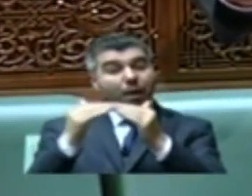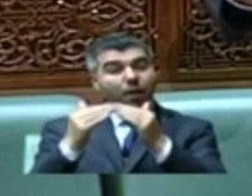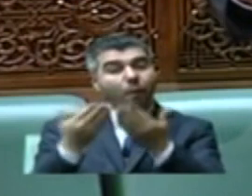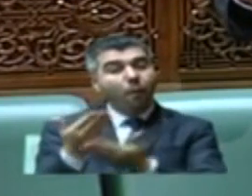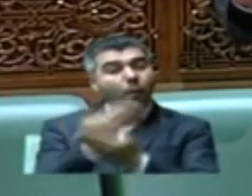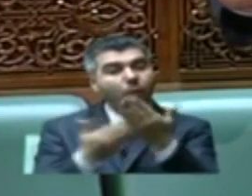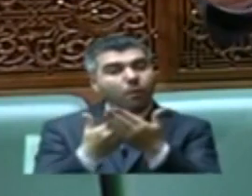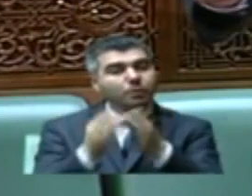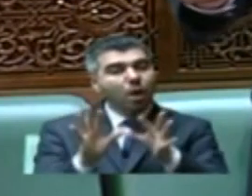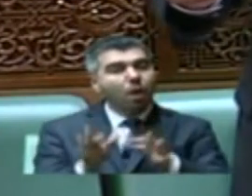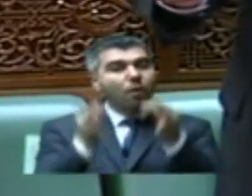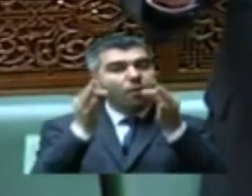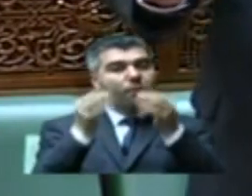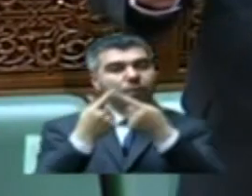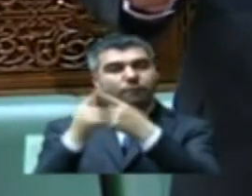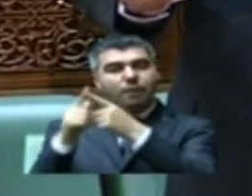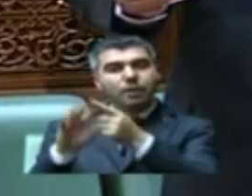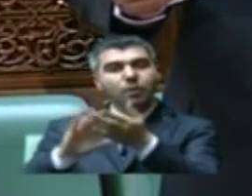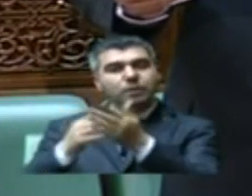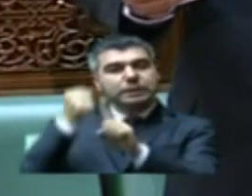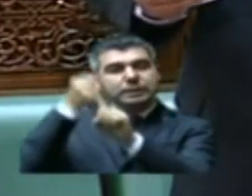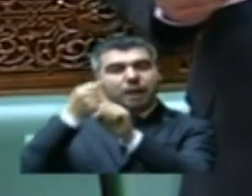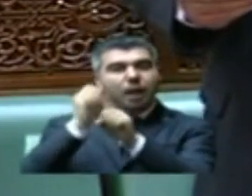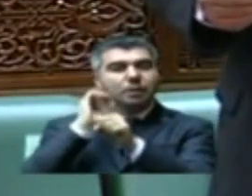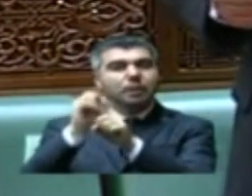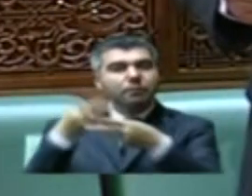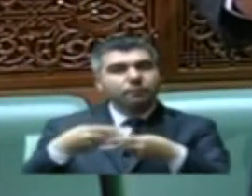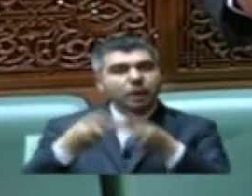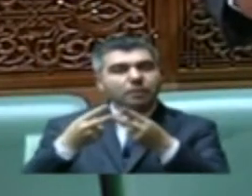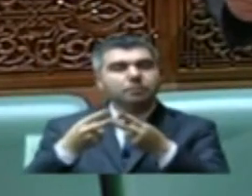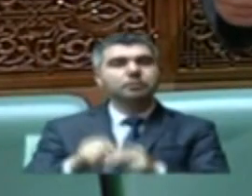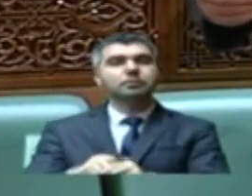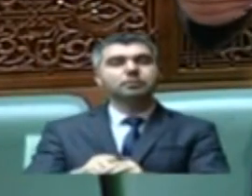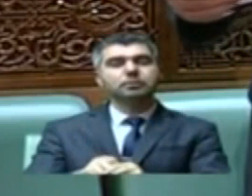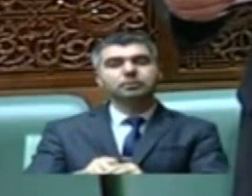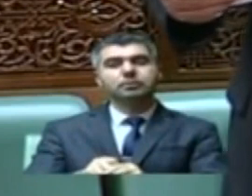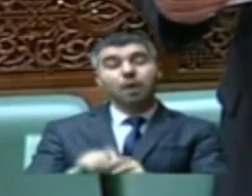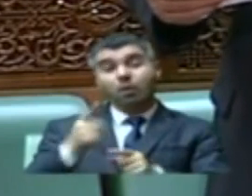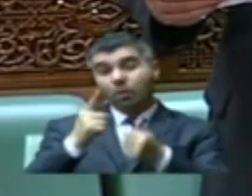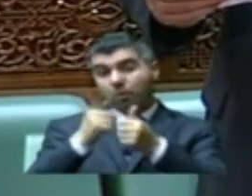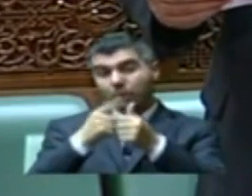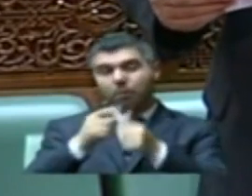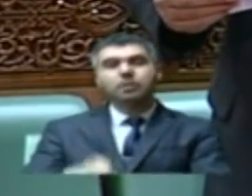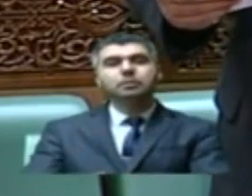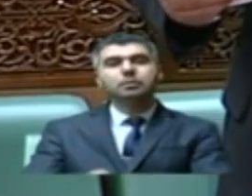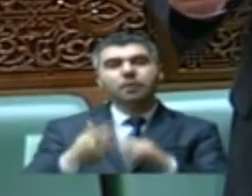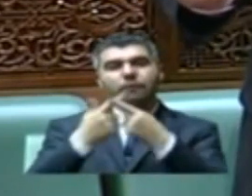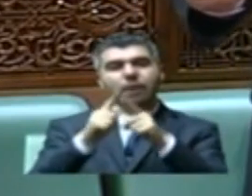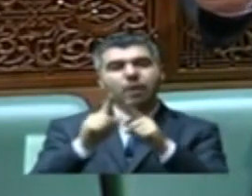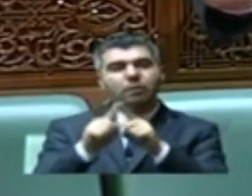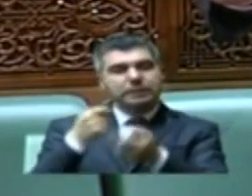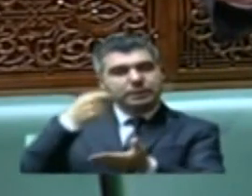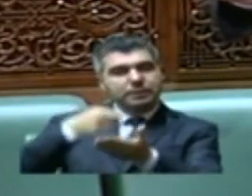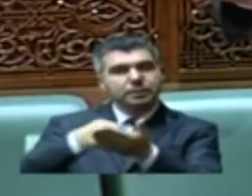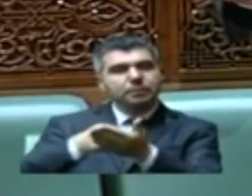الملاحظات والمؤاخذات حول مشاريع لإصلاح المقترحة وتتمثل في مالي. أولا اقتراح بعض الرسوم